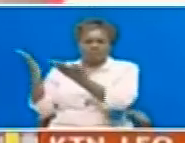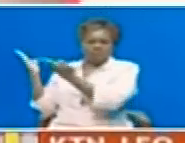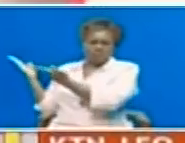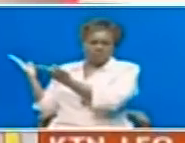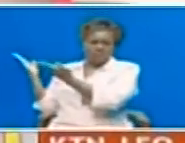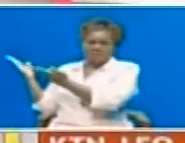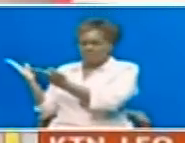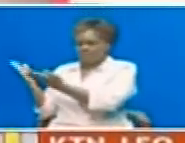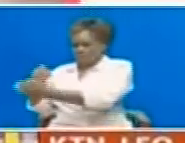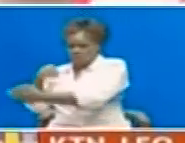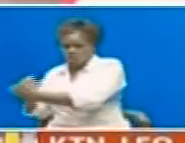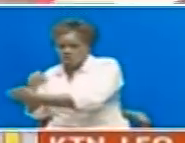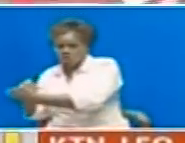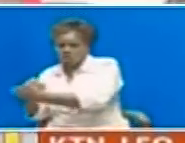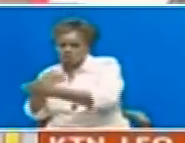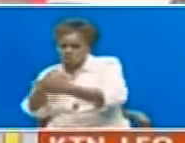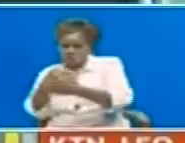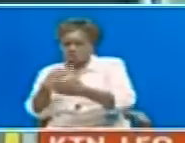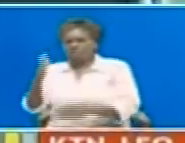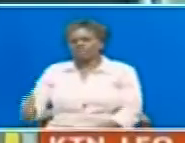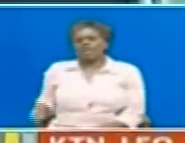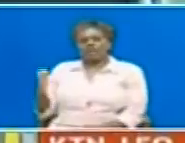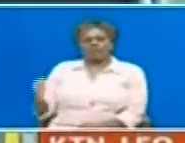hapa tuko karibu na railway sana kuliko huko.